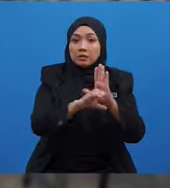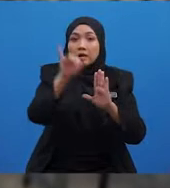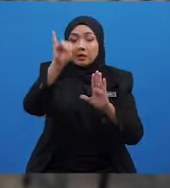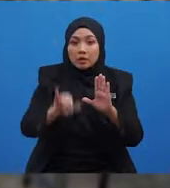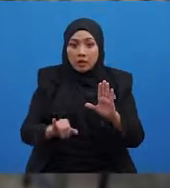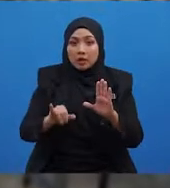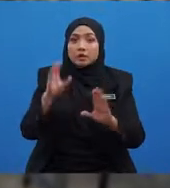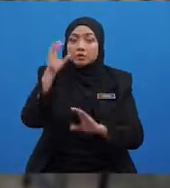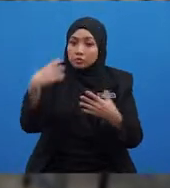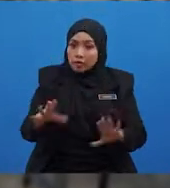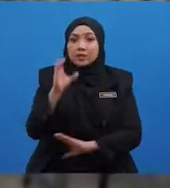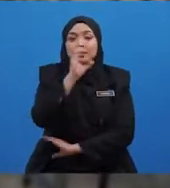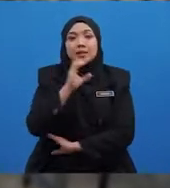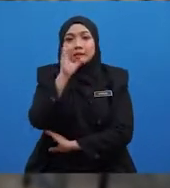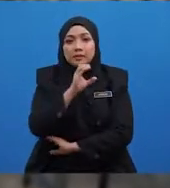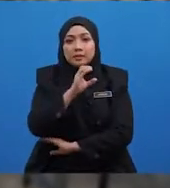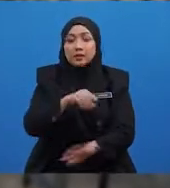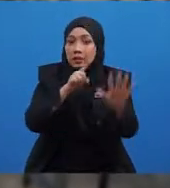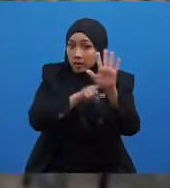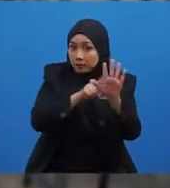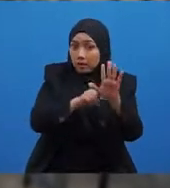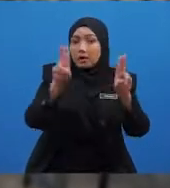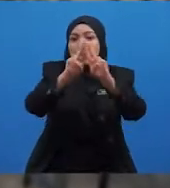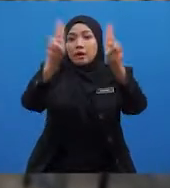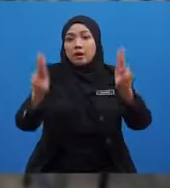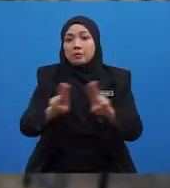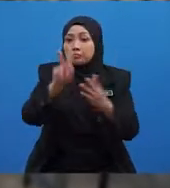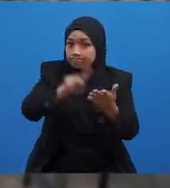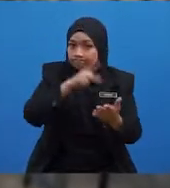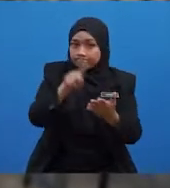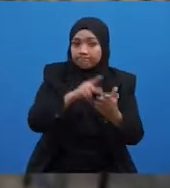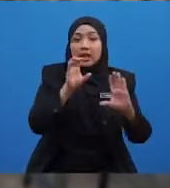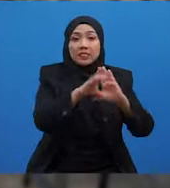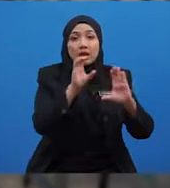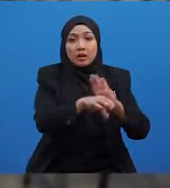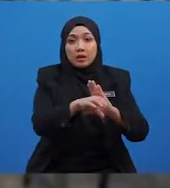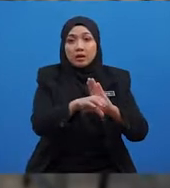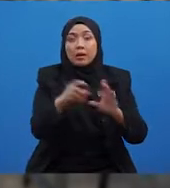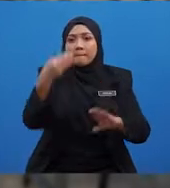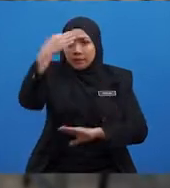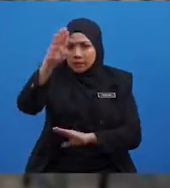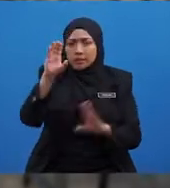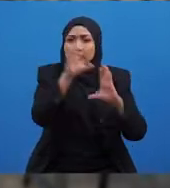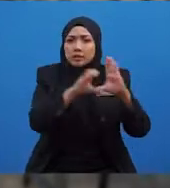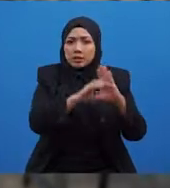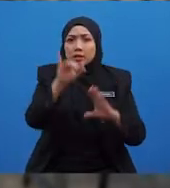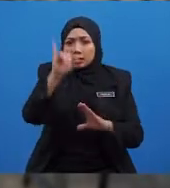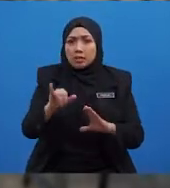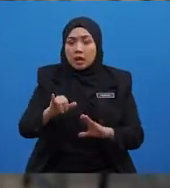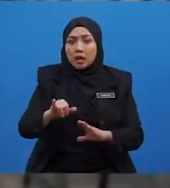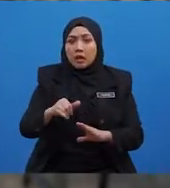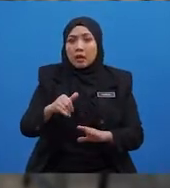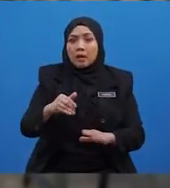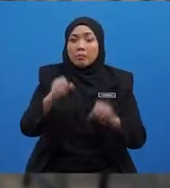berjaya dicari. Kelima, halaman kemaskini data bagi data-data yang berjaya dicari